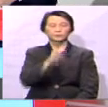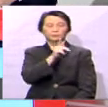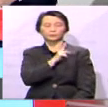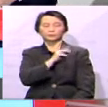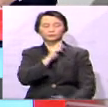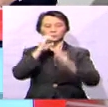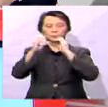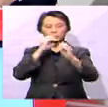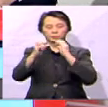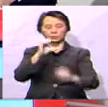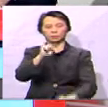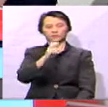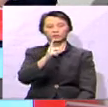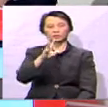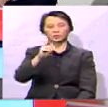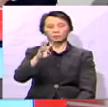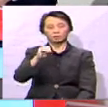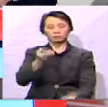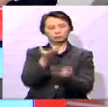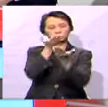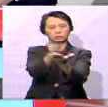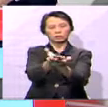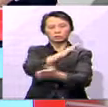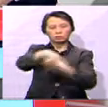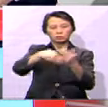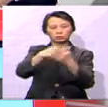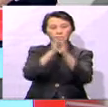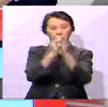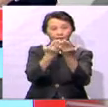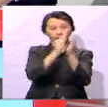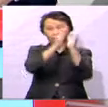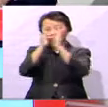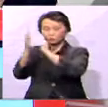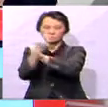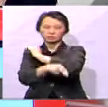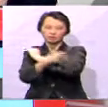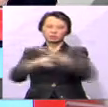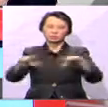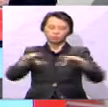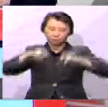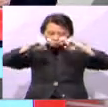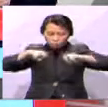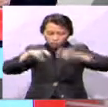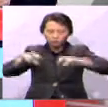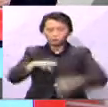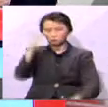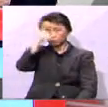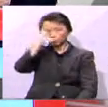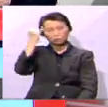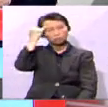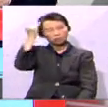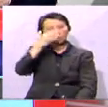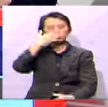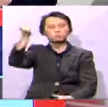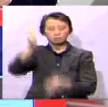Kementerian Komunikasi dan Multimedia bercadang agar semua perpustakaan awam negara dan negeri menjalankan kajian untuk mencari kaedah